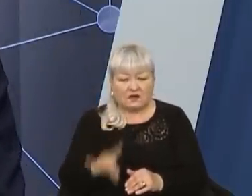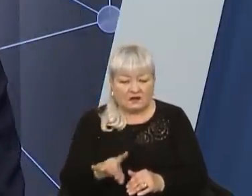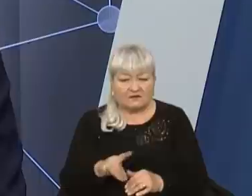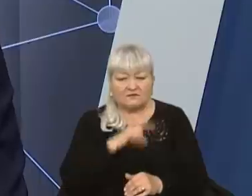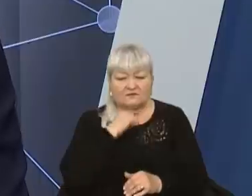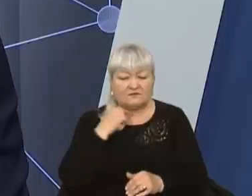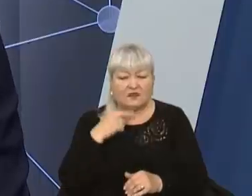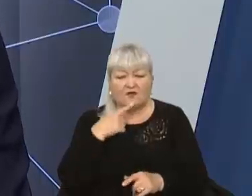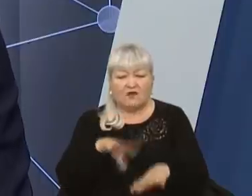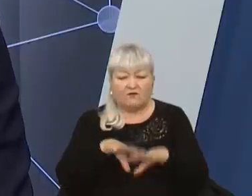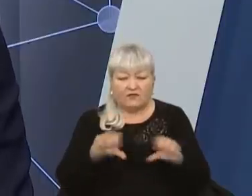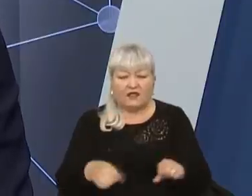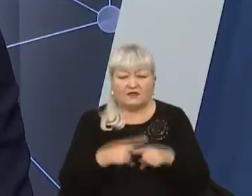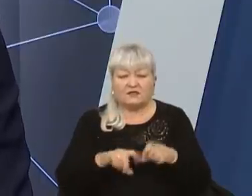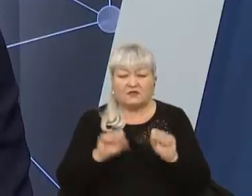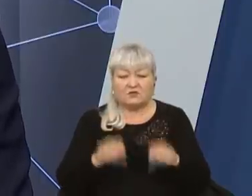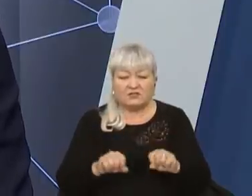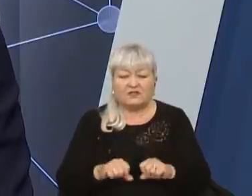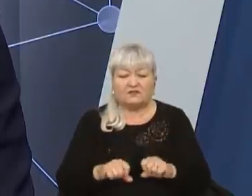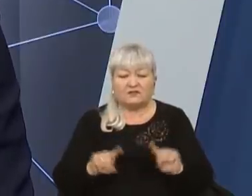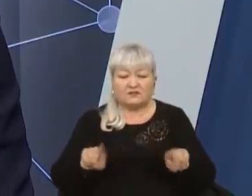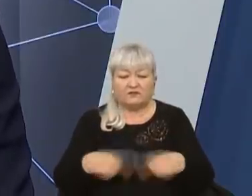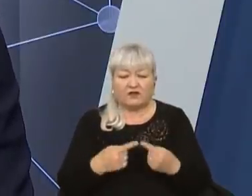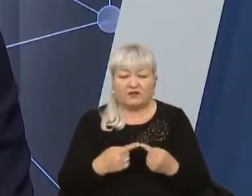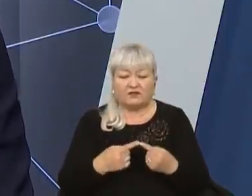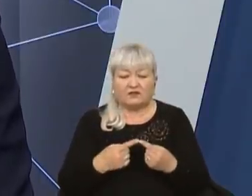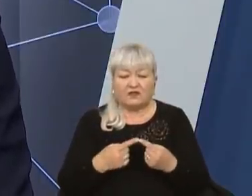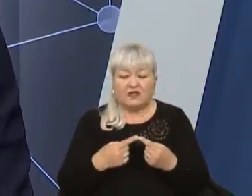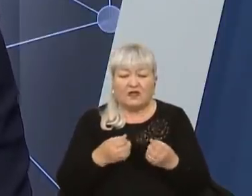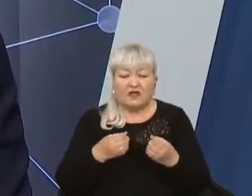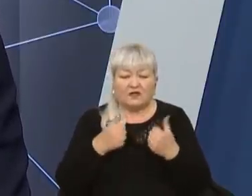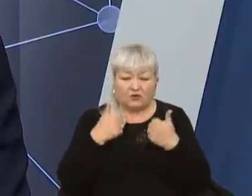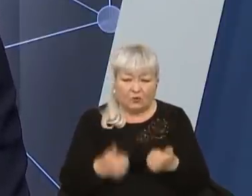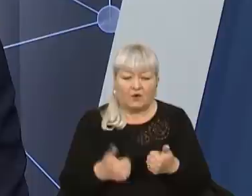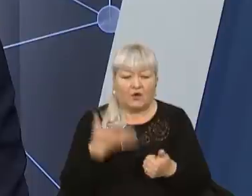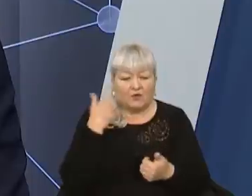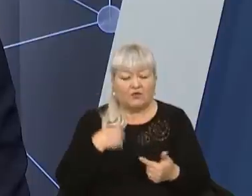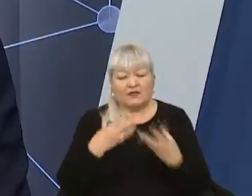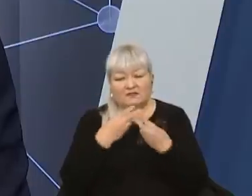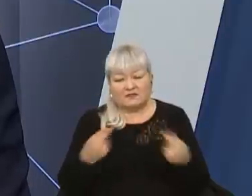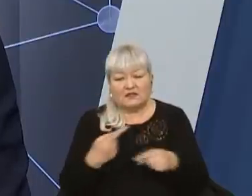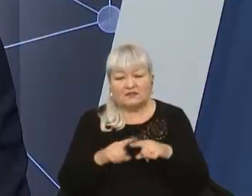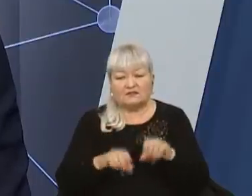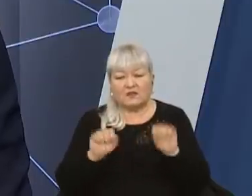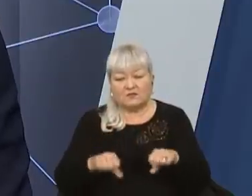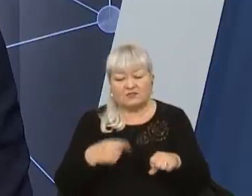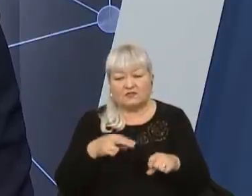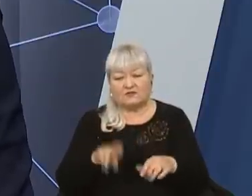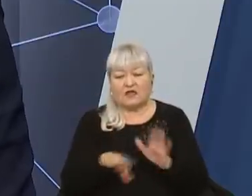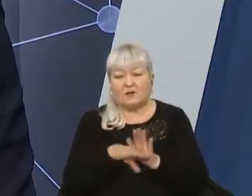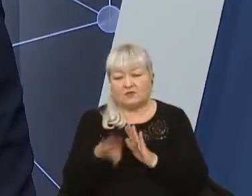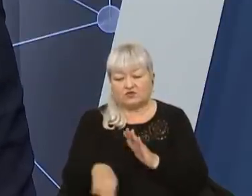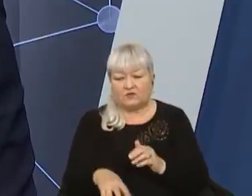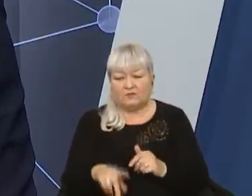– це можливість творити добро. І коли в мене зникла ця можливість творити добро, я пішов. Ви